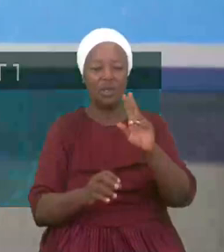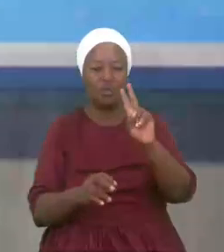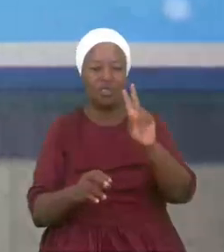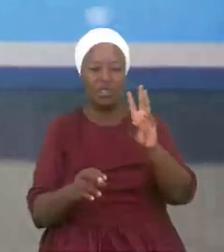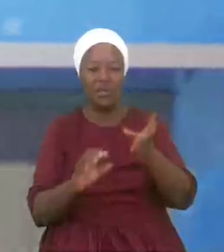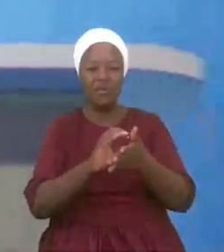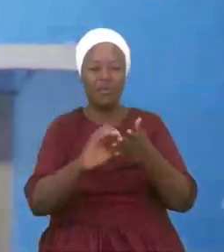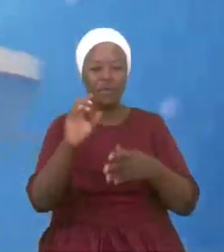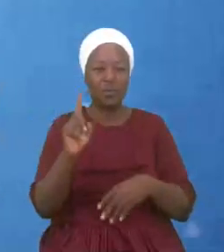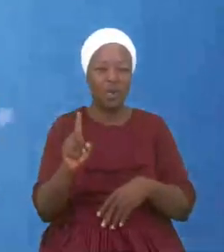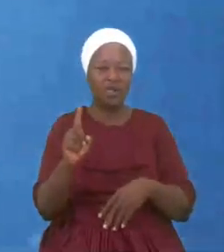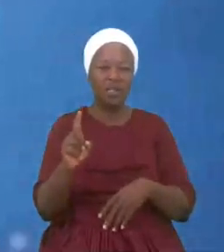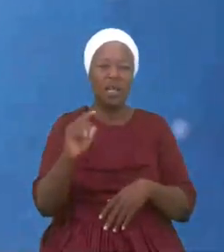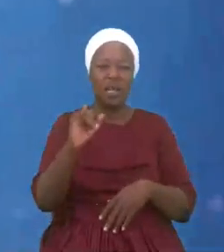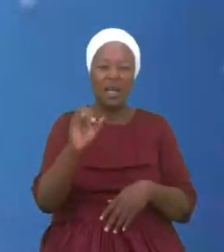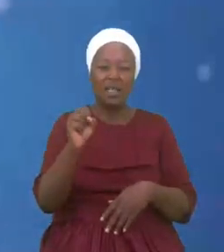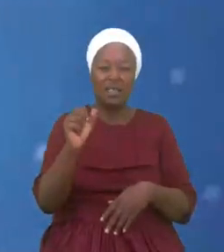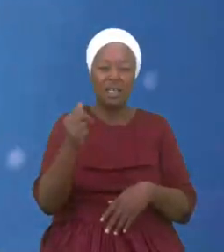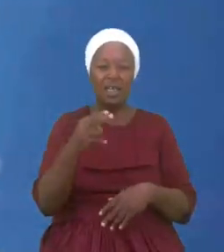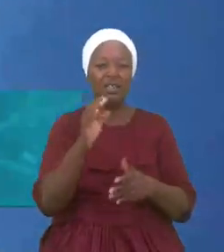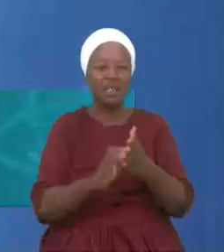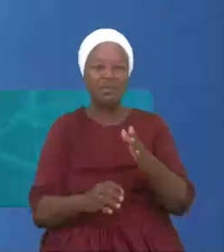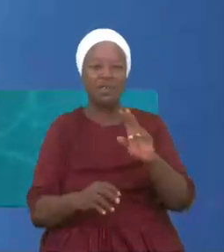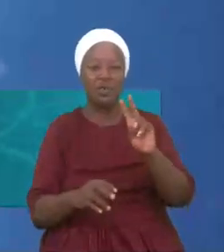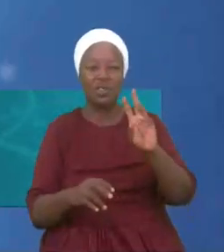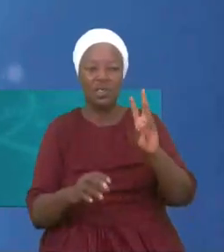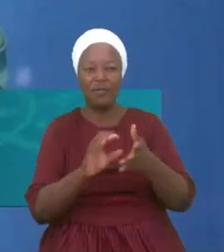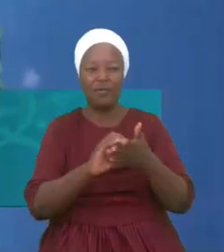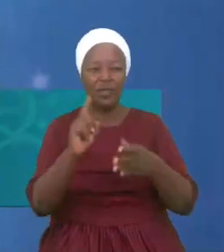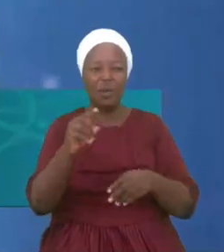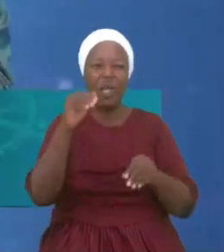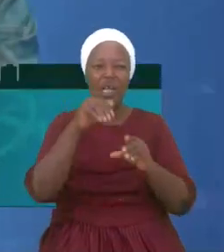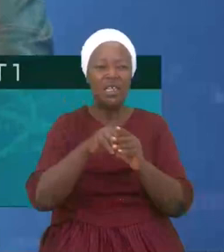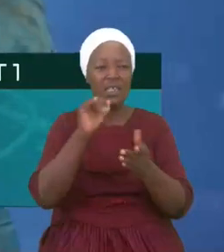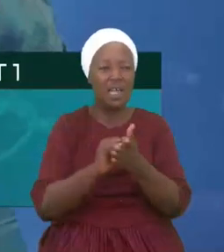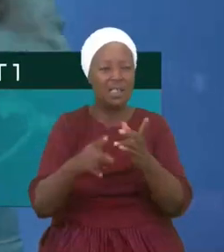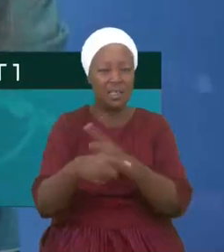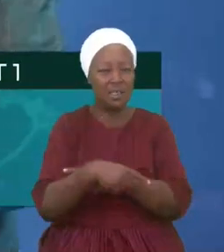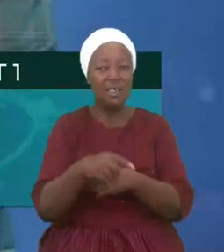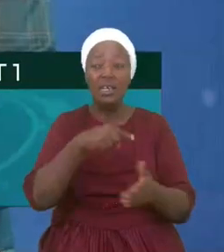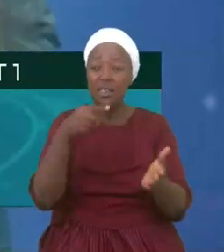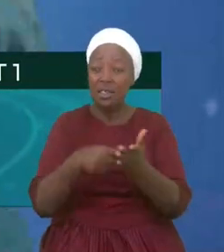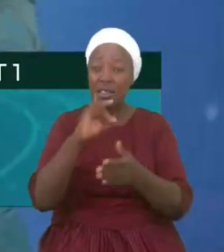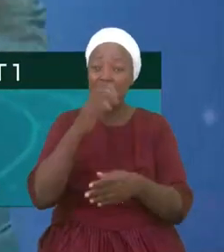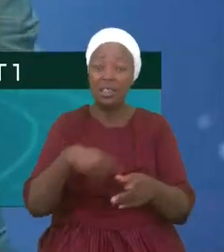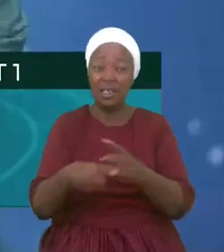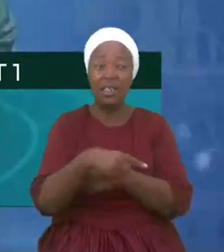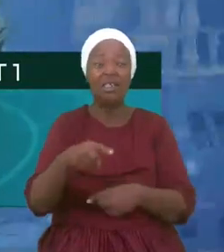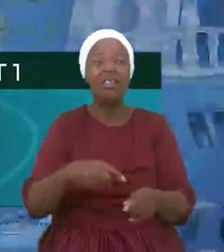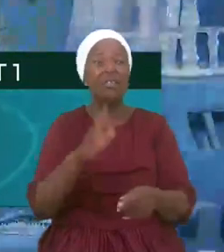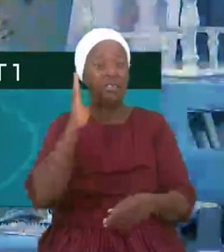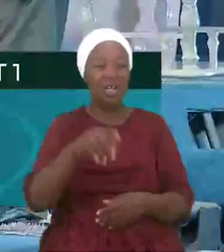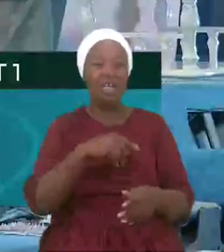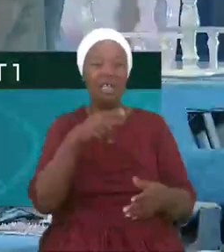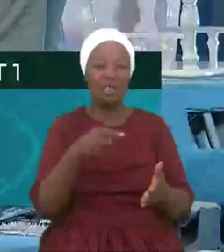voyons et saillie 26 et ça y est 26 nous lisons le verset